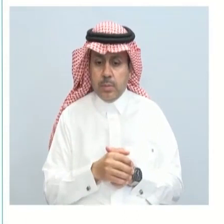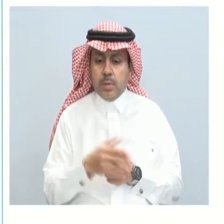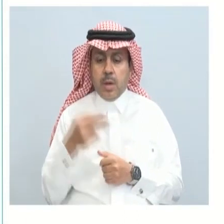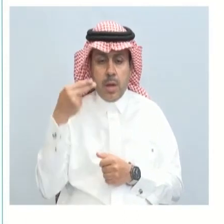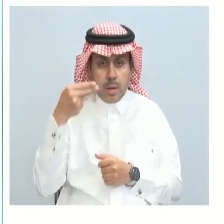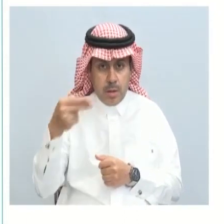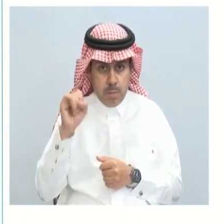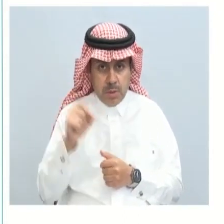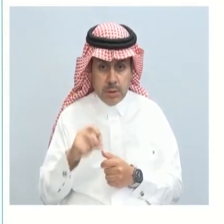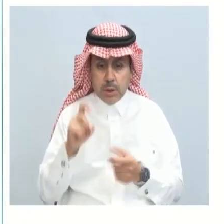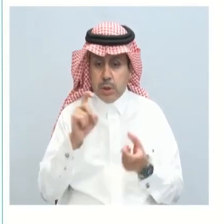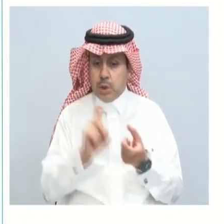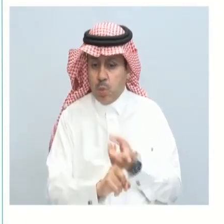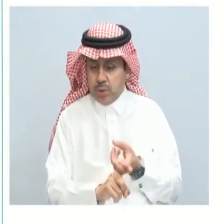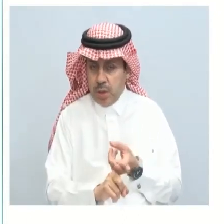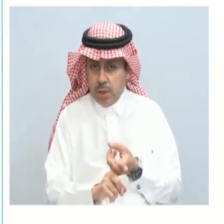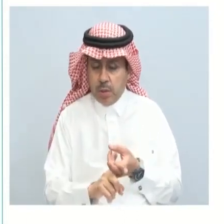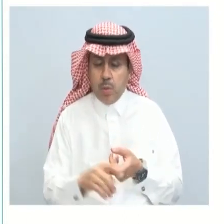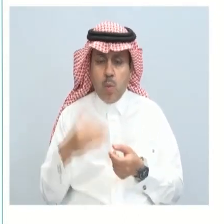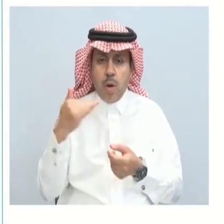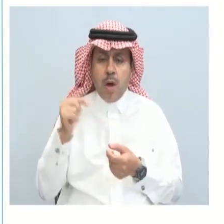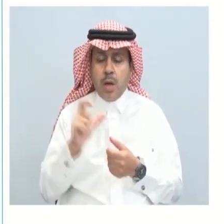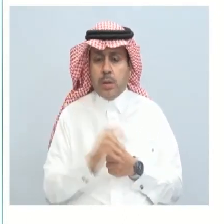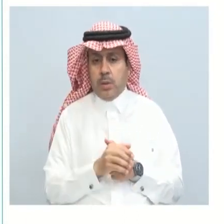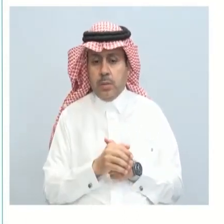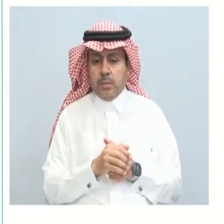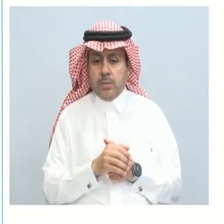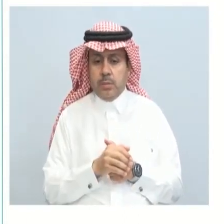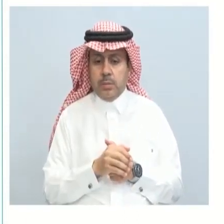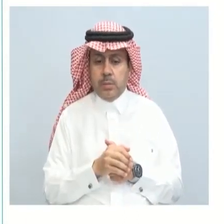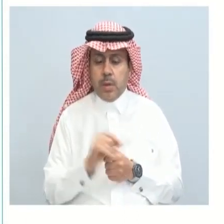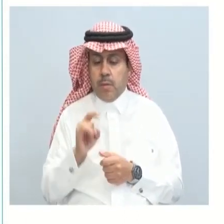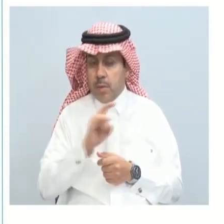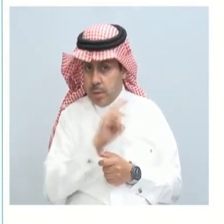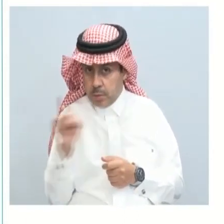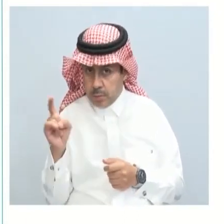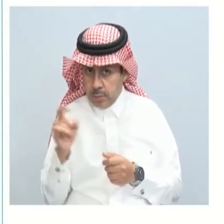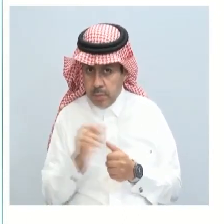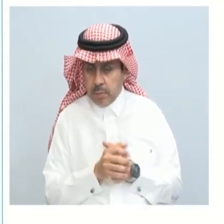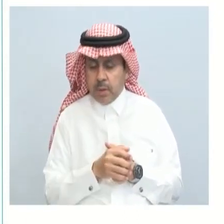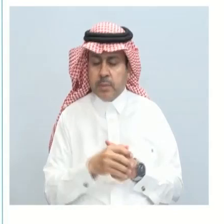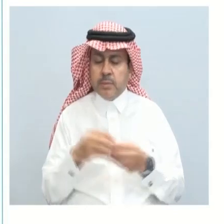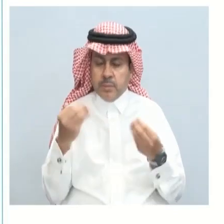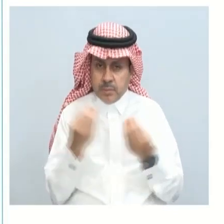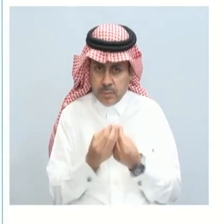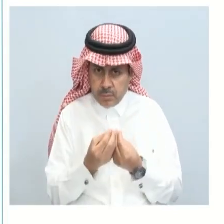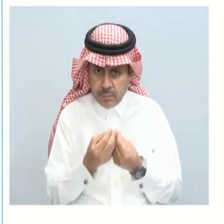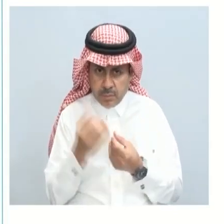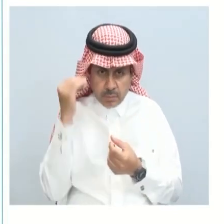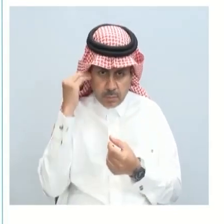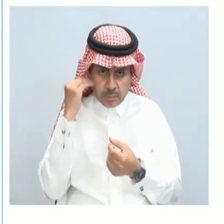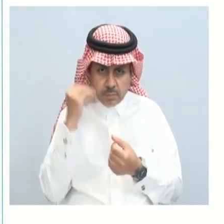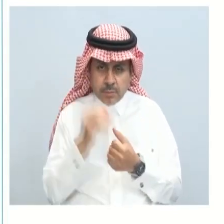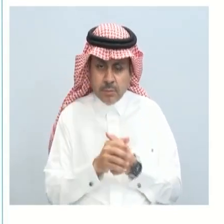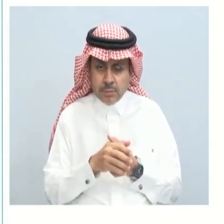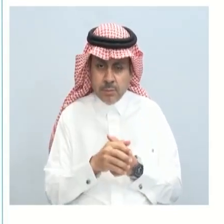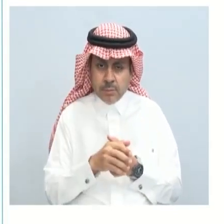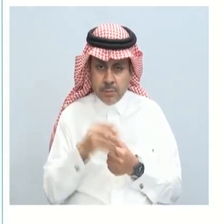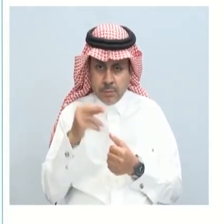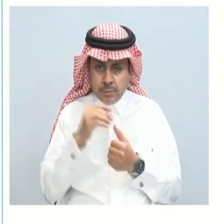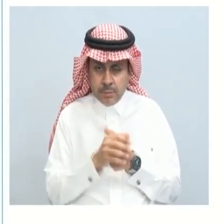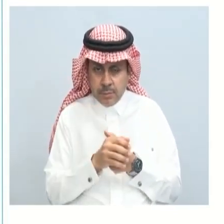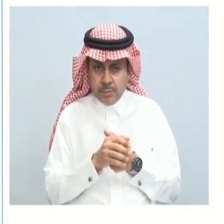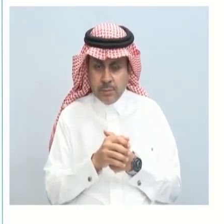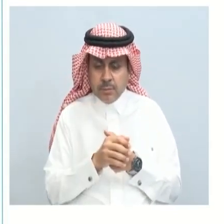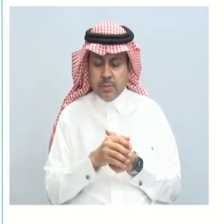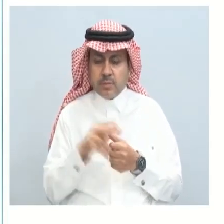وهو وهي عمه الزوجه وخالتها فلا يجوز له ان يجمع بين المراه وعمتها ولا